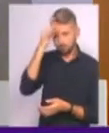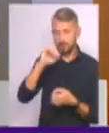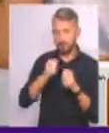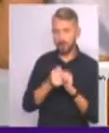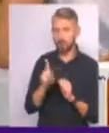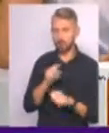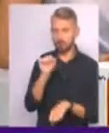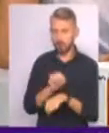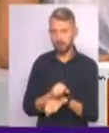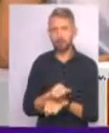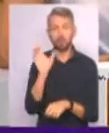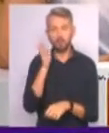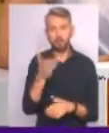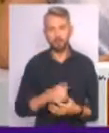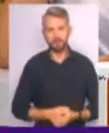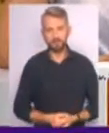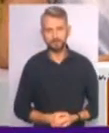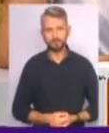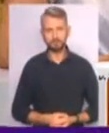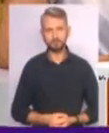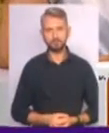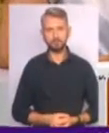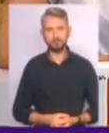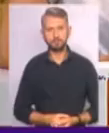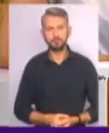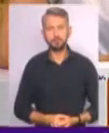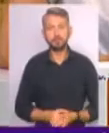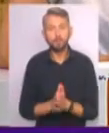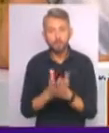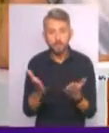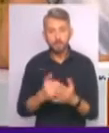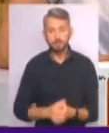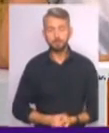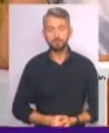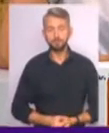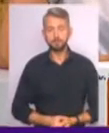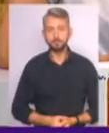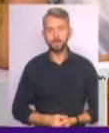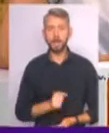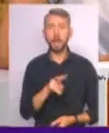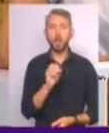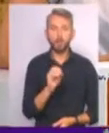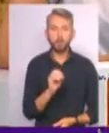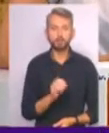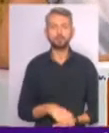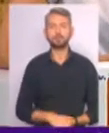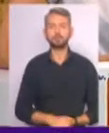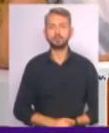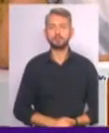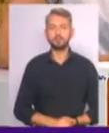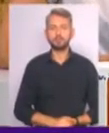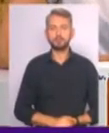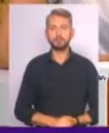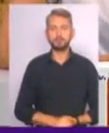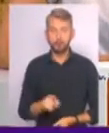вы зупинились, будь ласка, мы вас слушаем. Будь ласка. Алло. Так-так, мы слушаем.